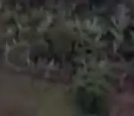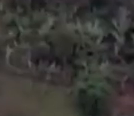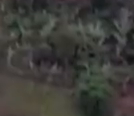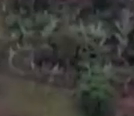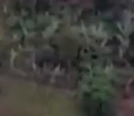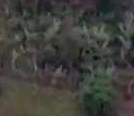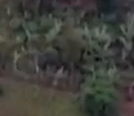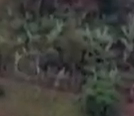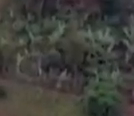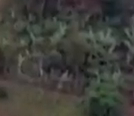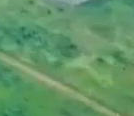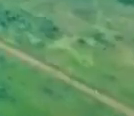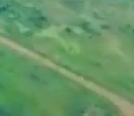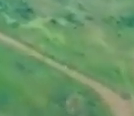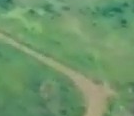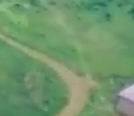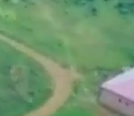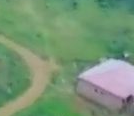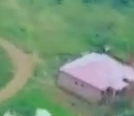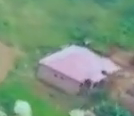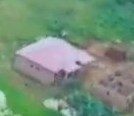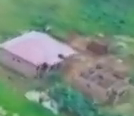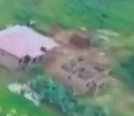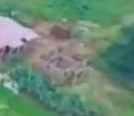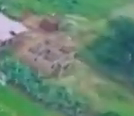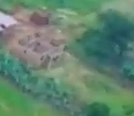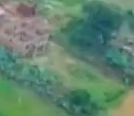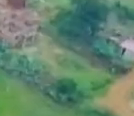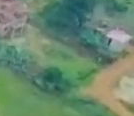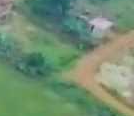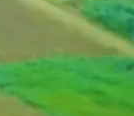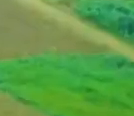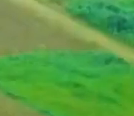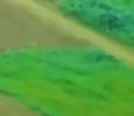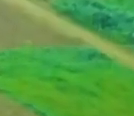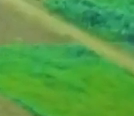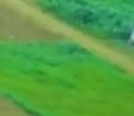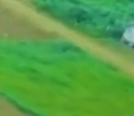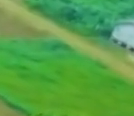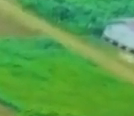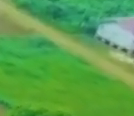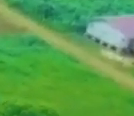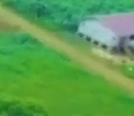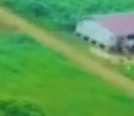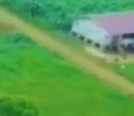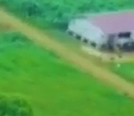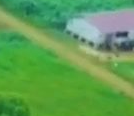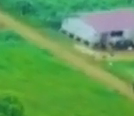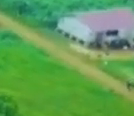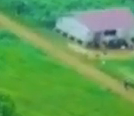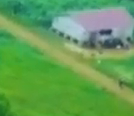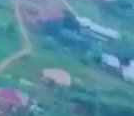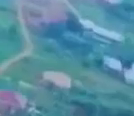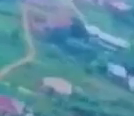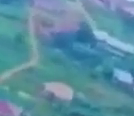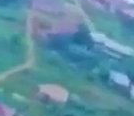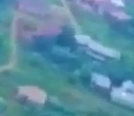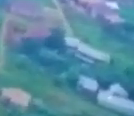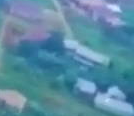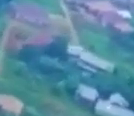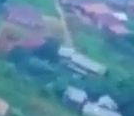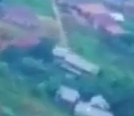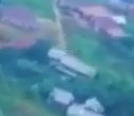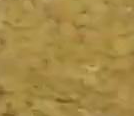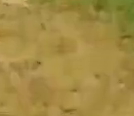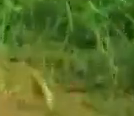States has got the biggest, most secure, and well-planned estates in Uganda. We offer flexible payment terms on all our plots. So